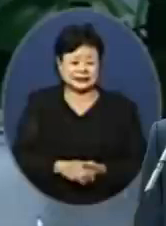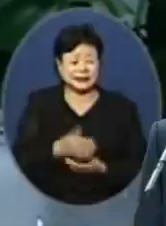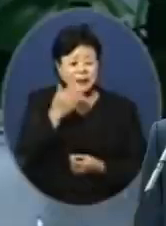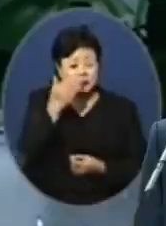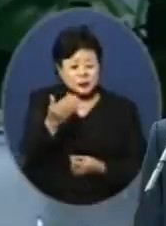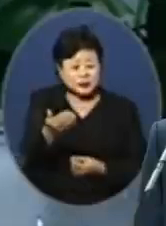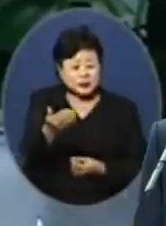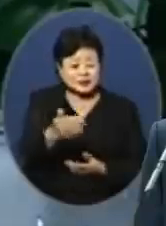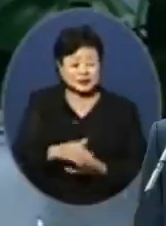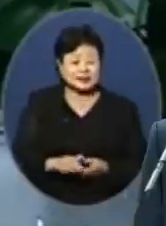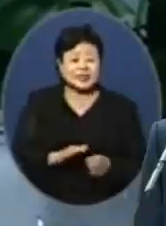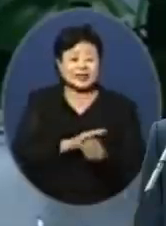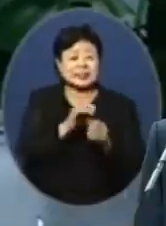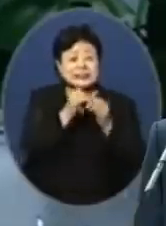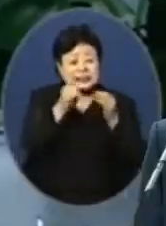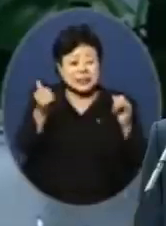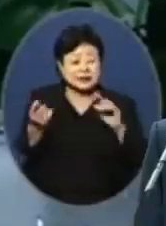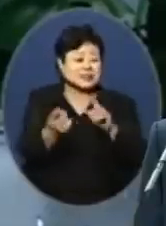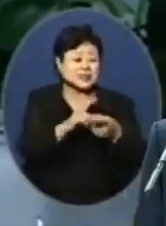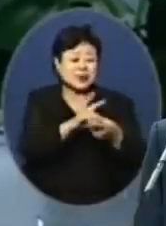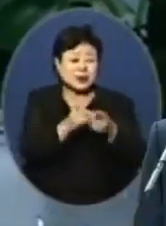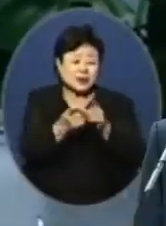여러분 사람들끼리